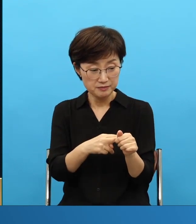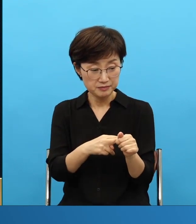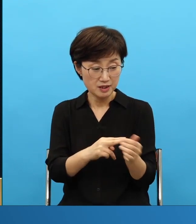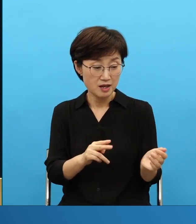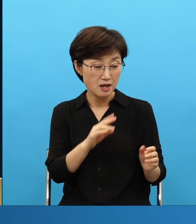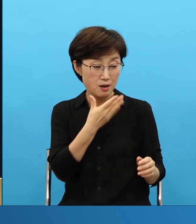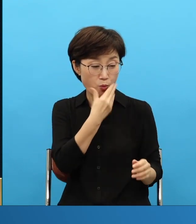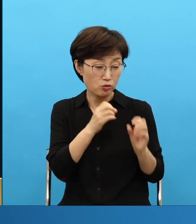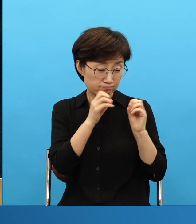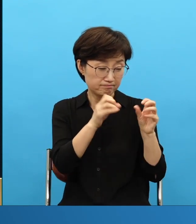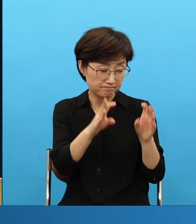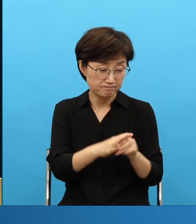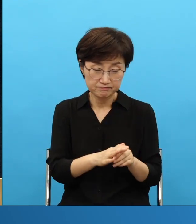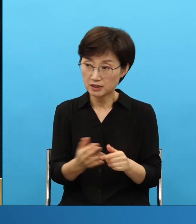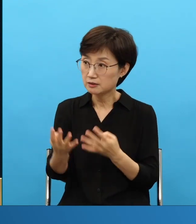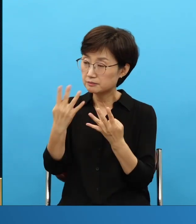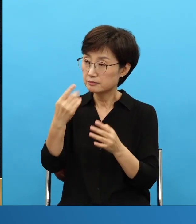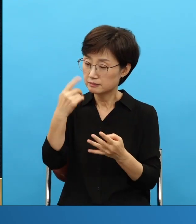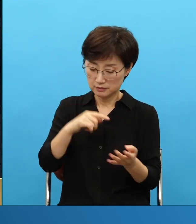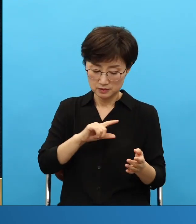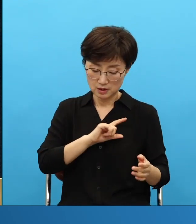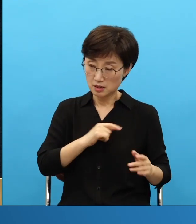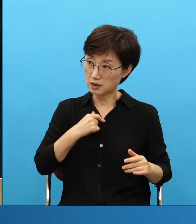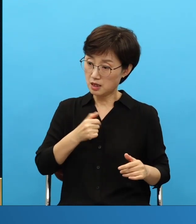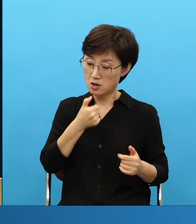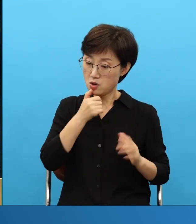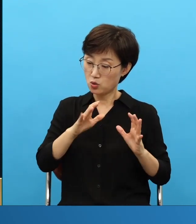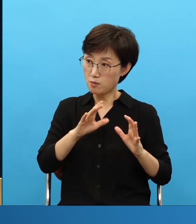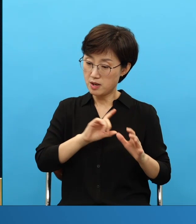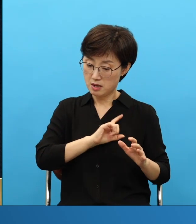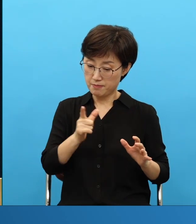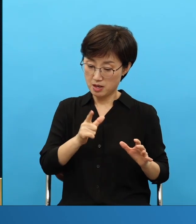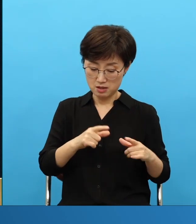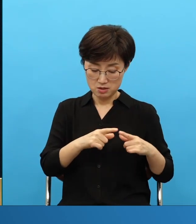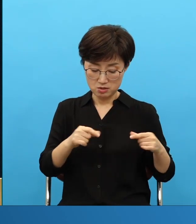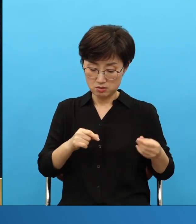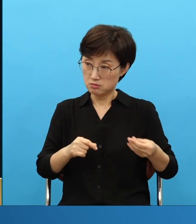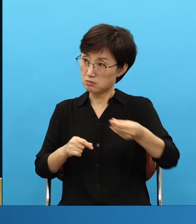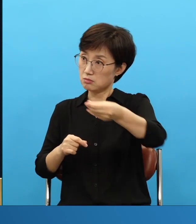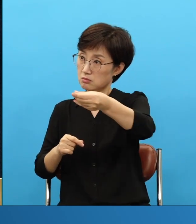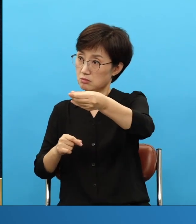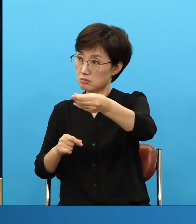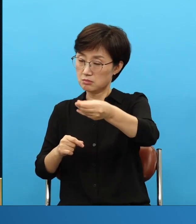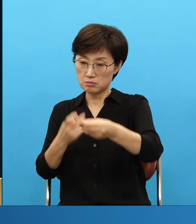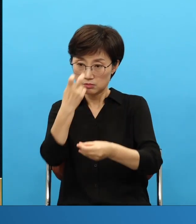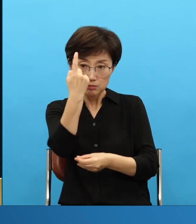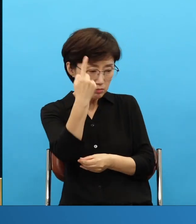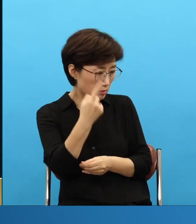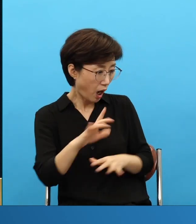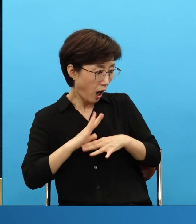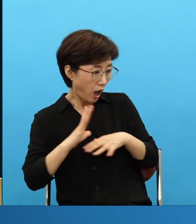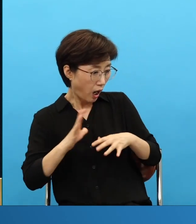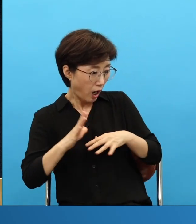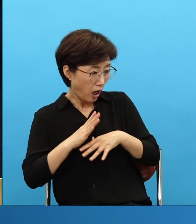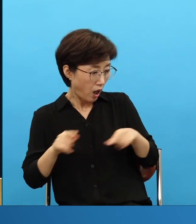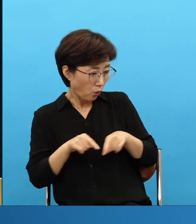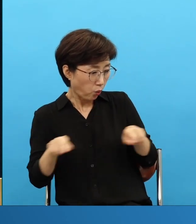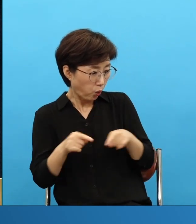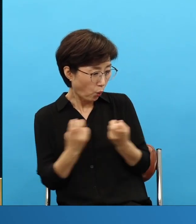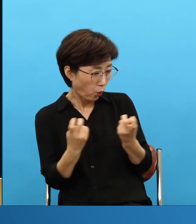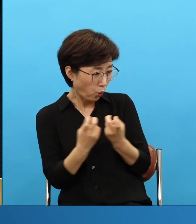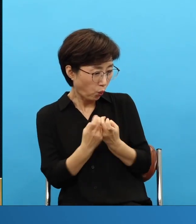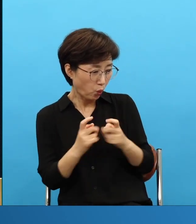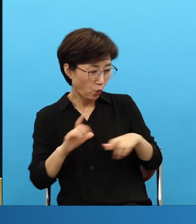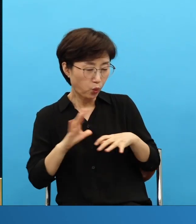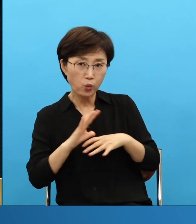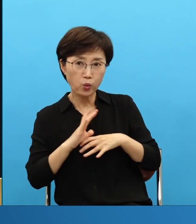로마 시민권을 또 보여. But there he showed his Roman citizenship. 교도 소장이 벌벌벌 떨었어. And the prison warden was trembling in